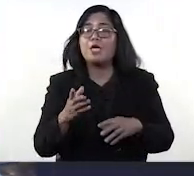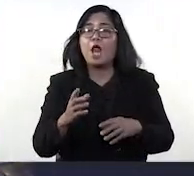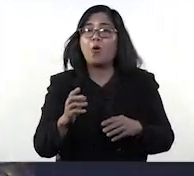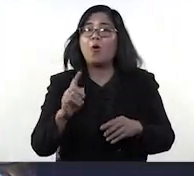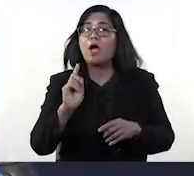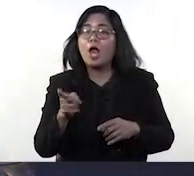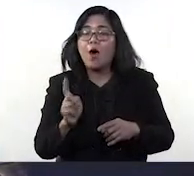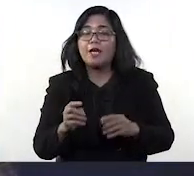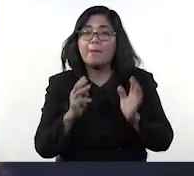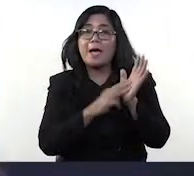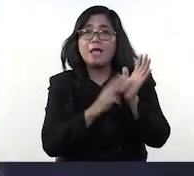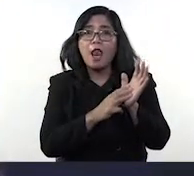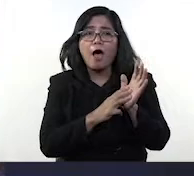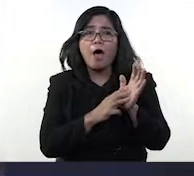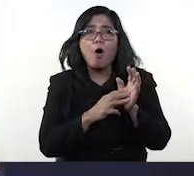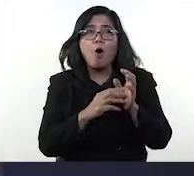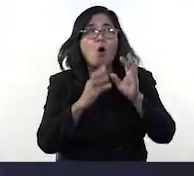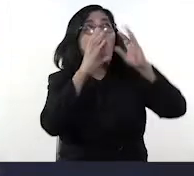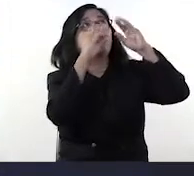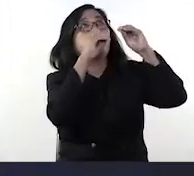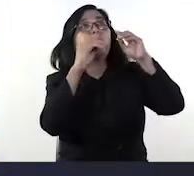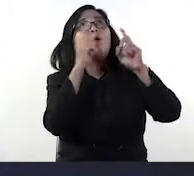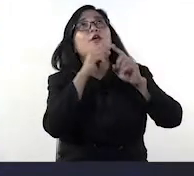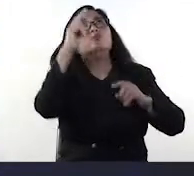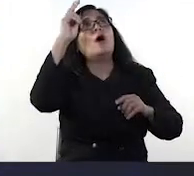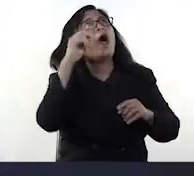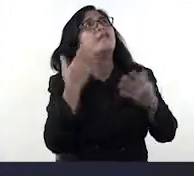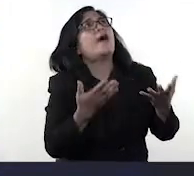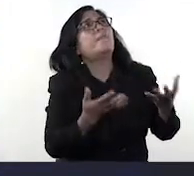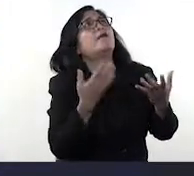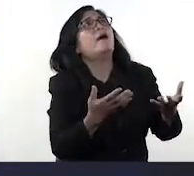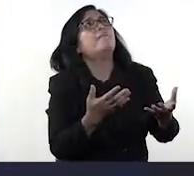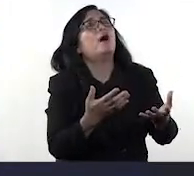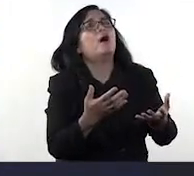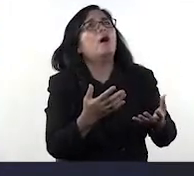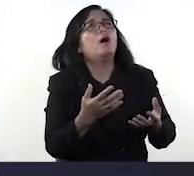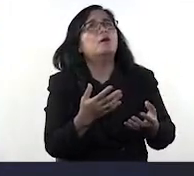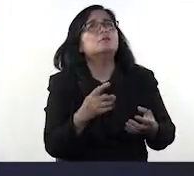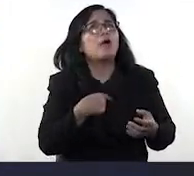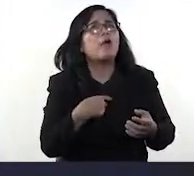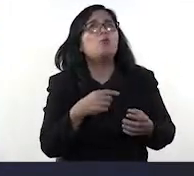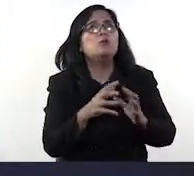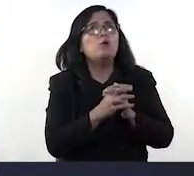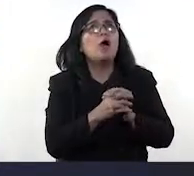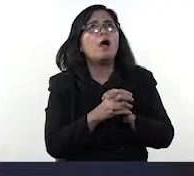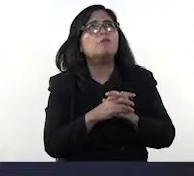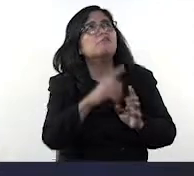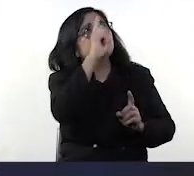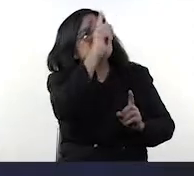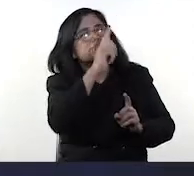cokelat lainnya bacalah kan Ya udah berdoa Kalau sampai besoknya pasal lagi-lagi Tuhan